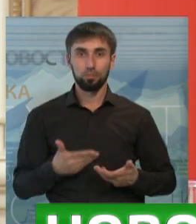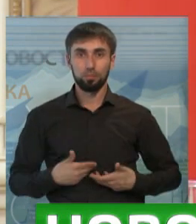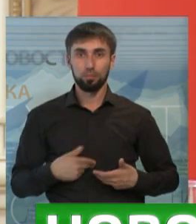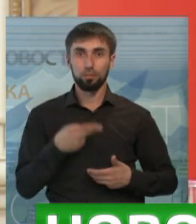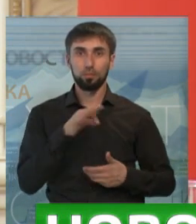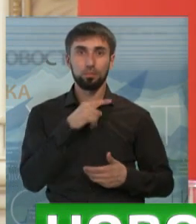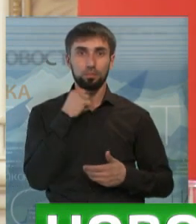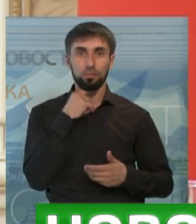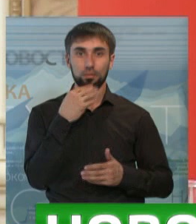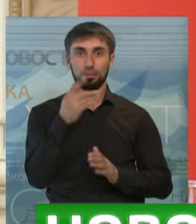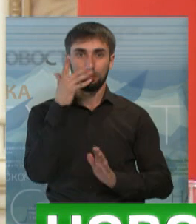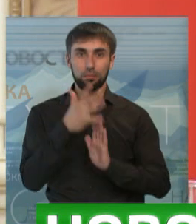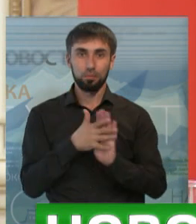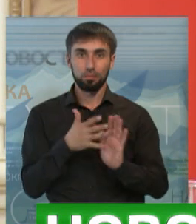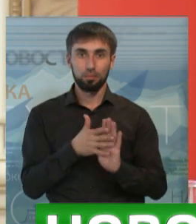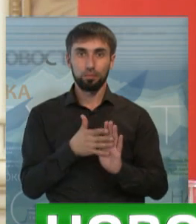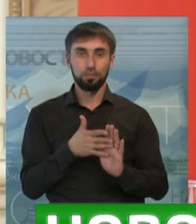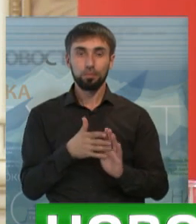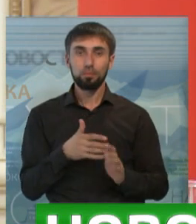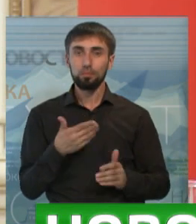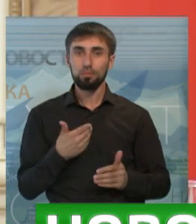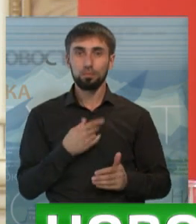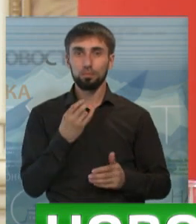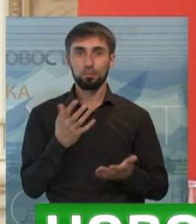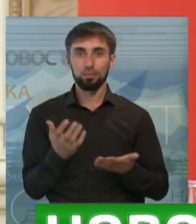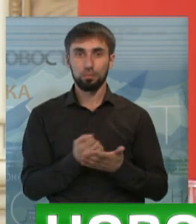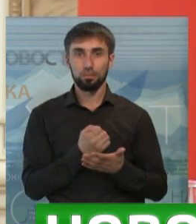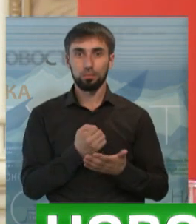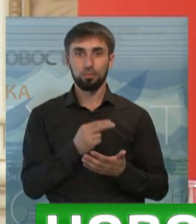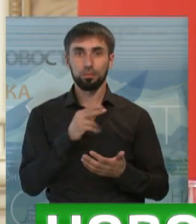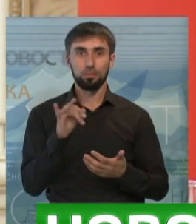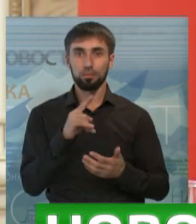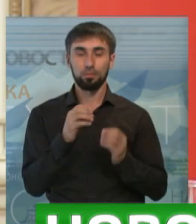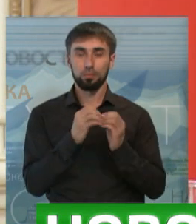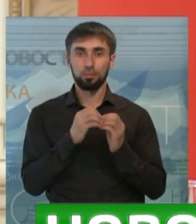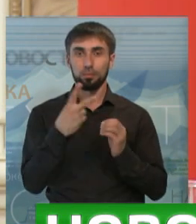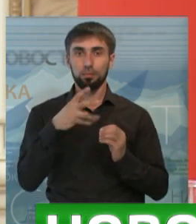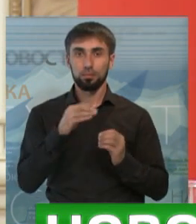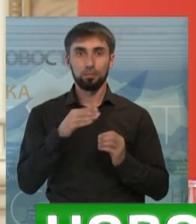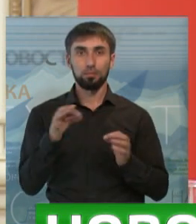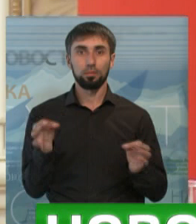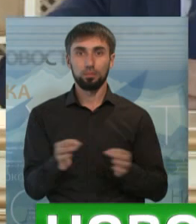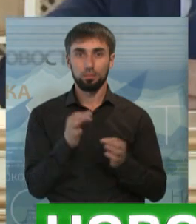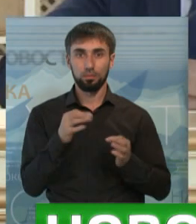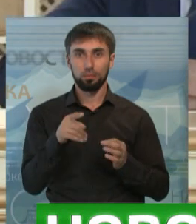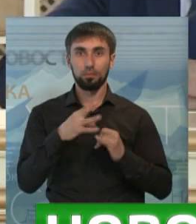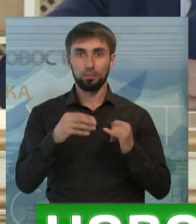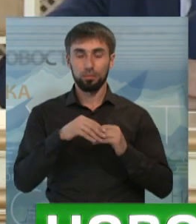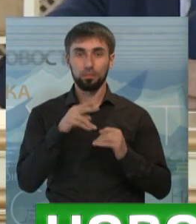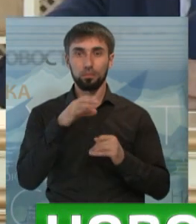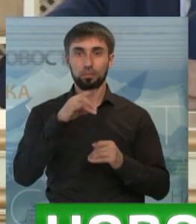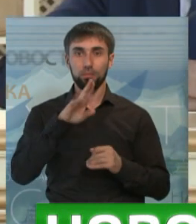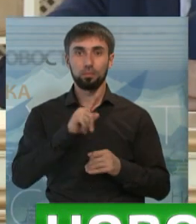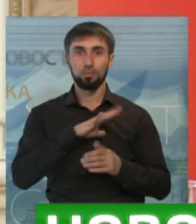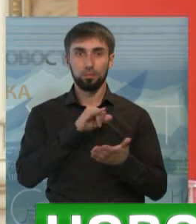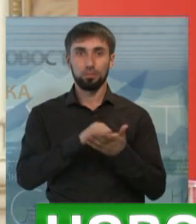индусским понятиям мы не найдем через 10-20 лет здесь вообще где поставить стоянку не найдём